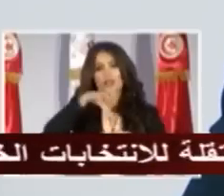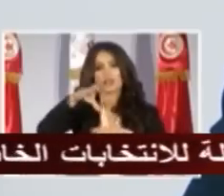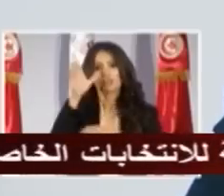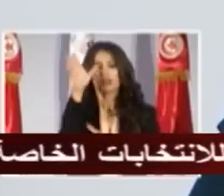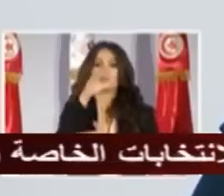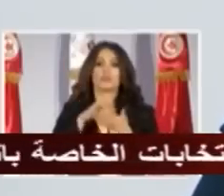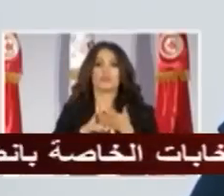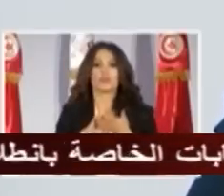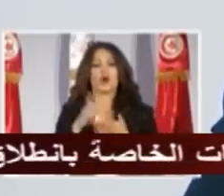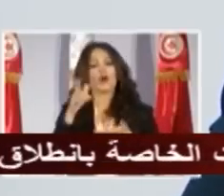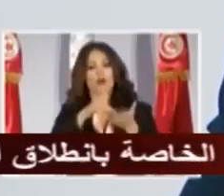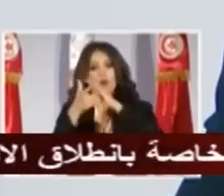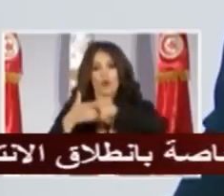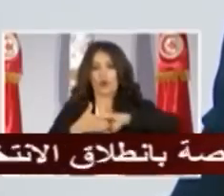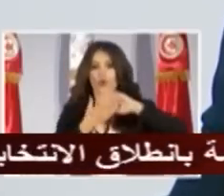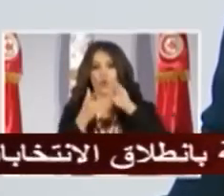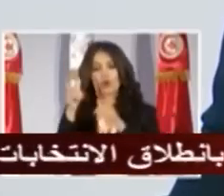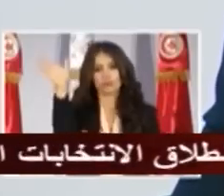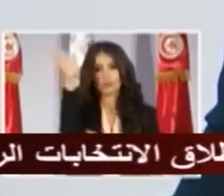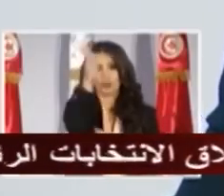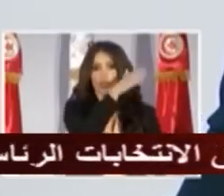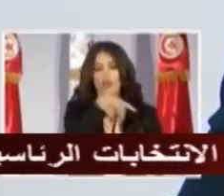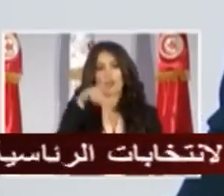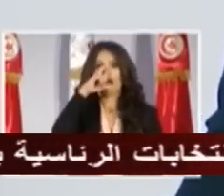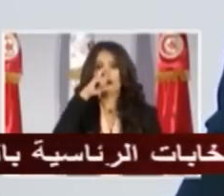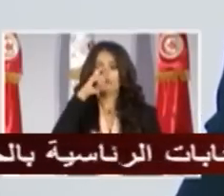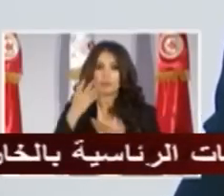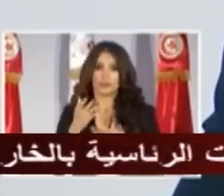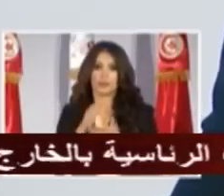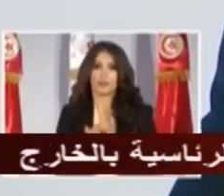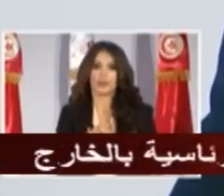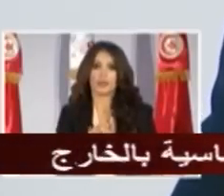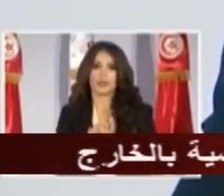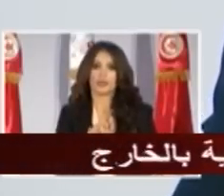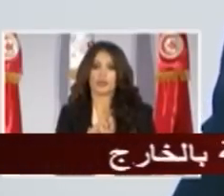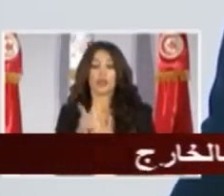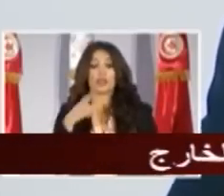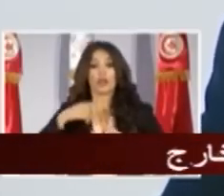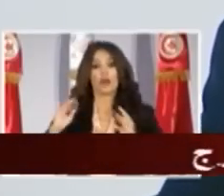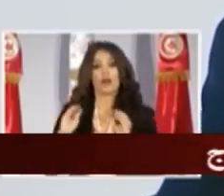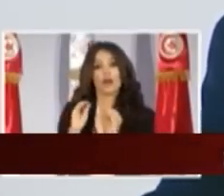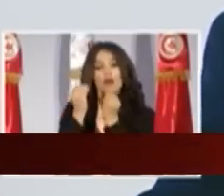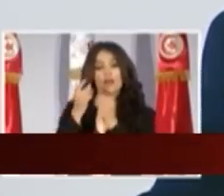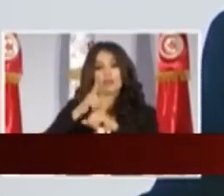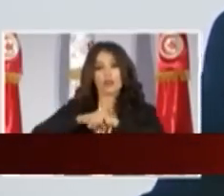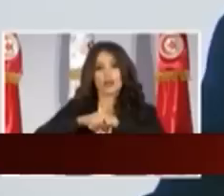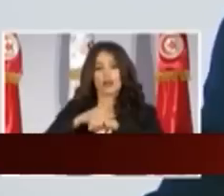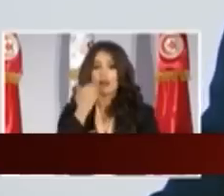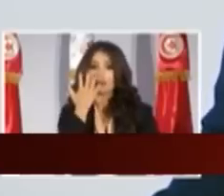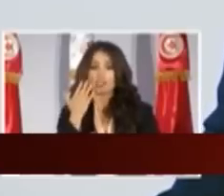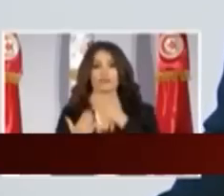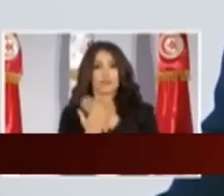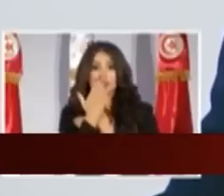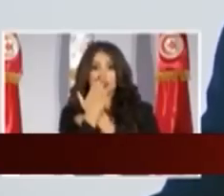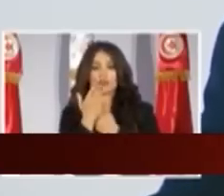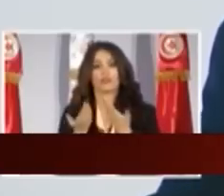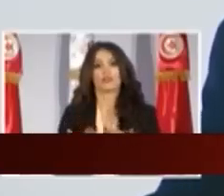ثم باقي الدول العربيه انطلاقا من الساعه الخامسه صباحا